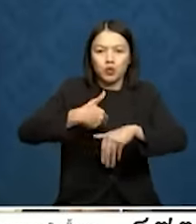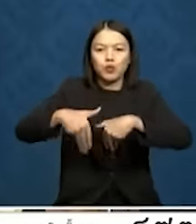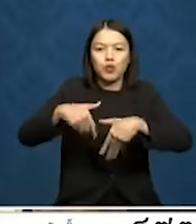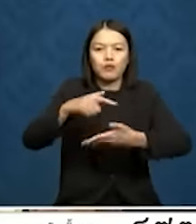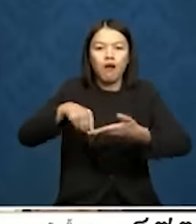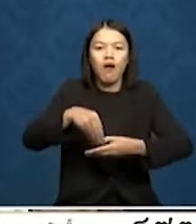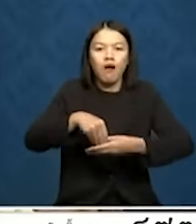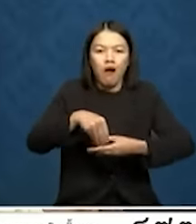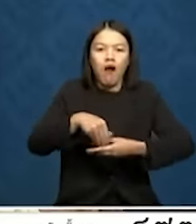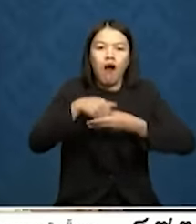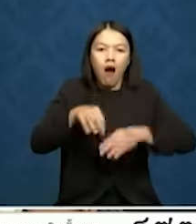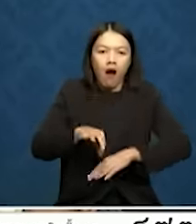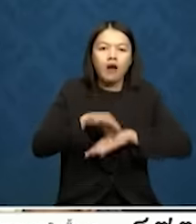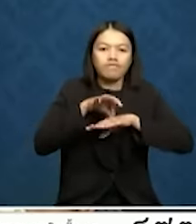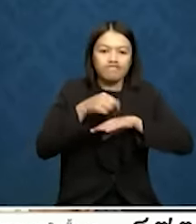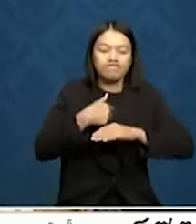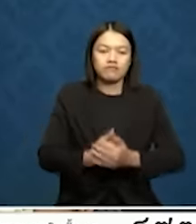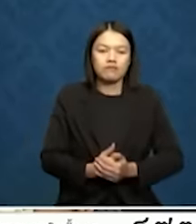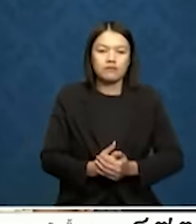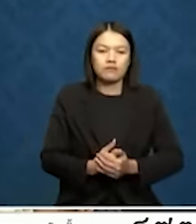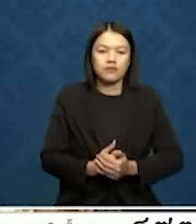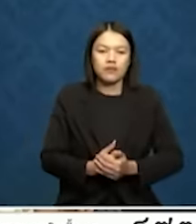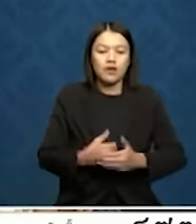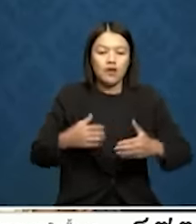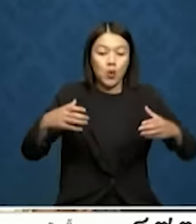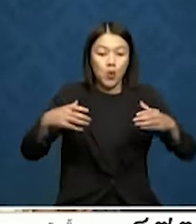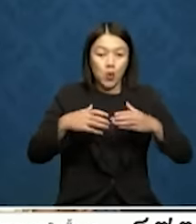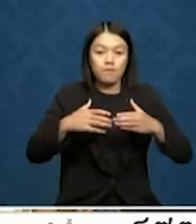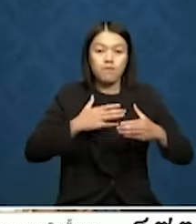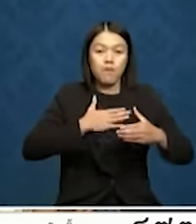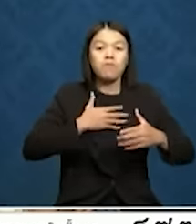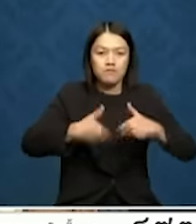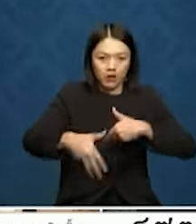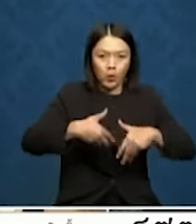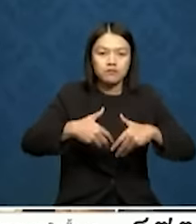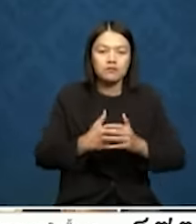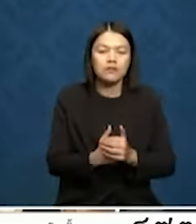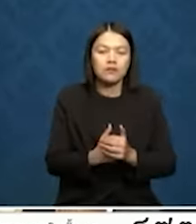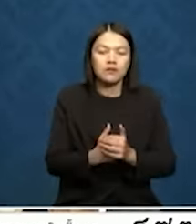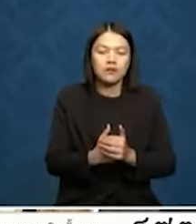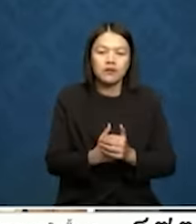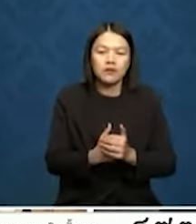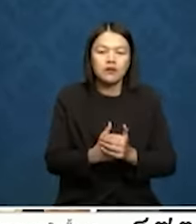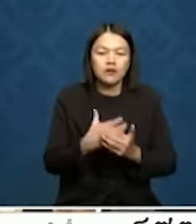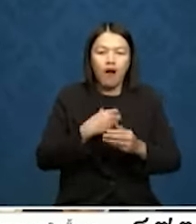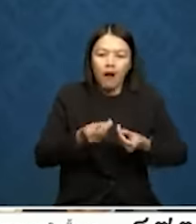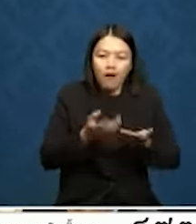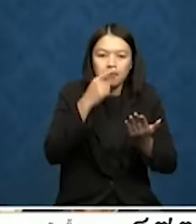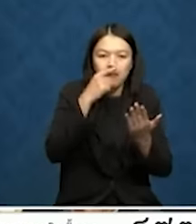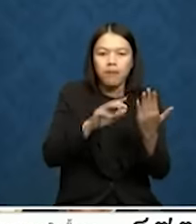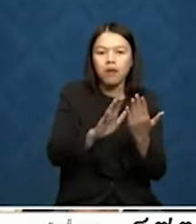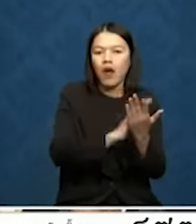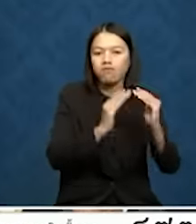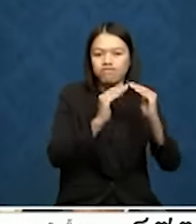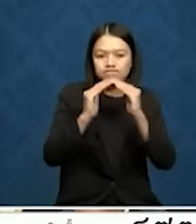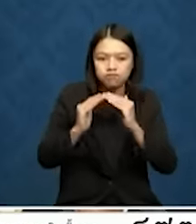นผมคิดว่าโจทย์ใหญ่สำคัญของพรรคประชาชนในขณะนี้ครับคือการสร้างเสถียรภาพให้กับประเทศท